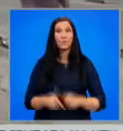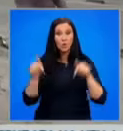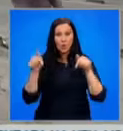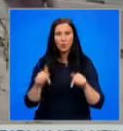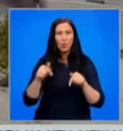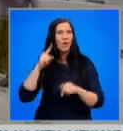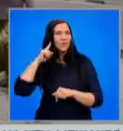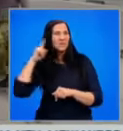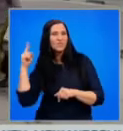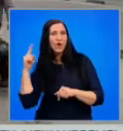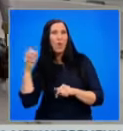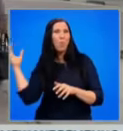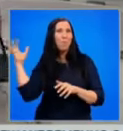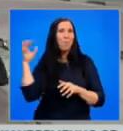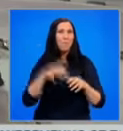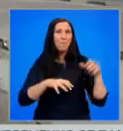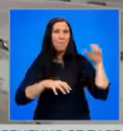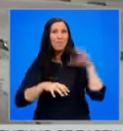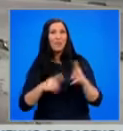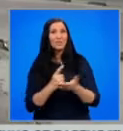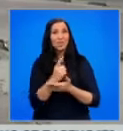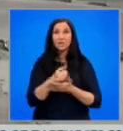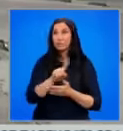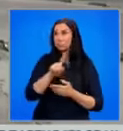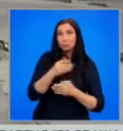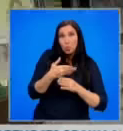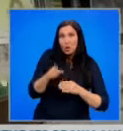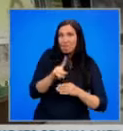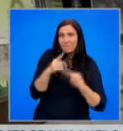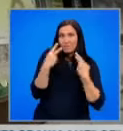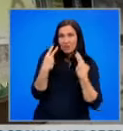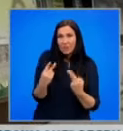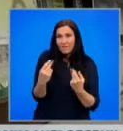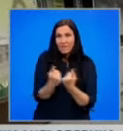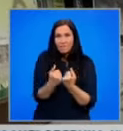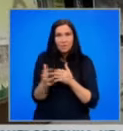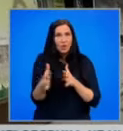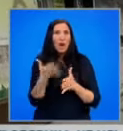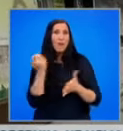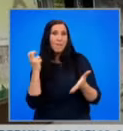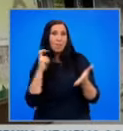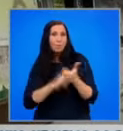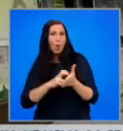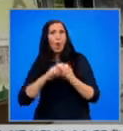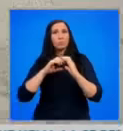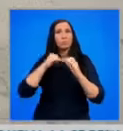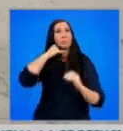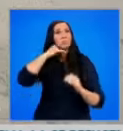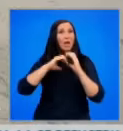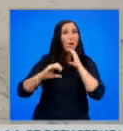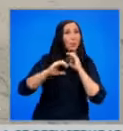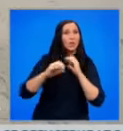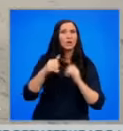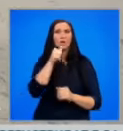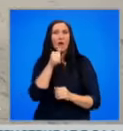Тук звукът от падащите снаряди вече дори не впечатлява местните хора. Няма ток, няма телекомуникации и вода. Редят се на